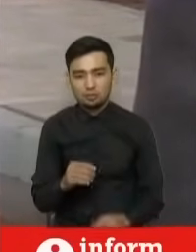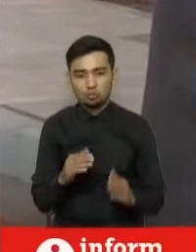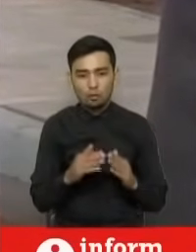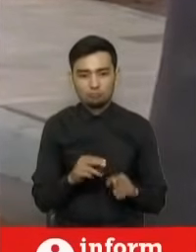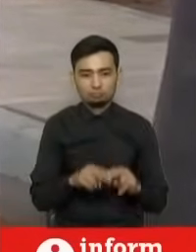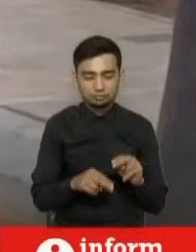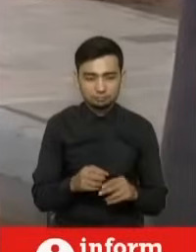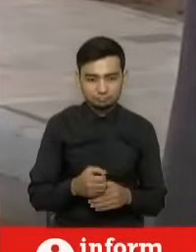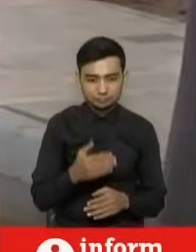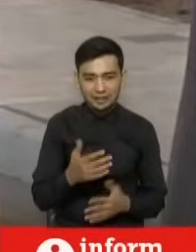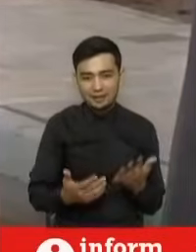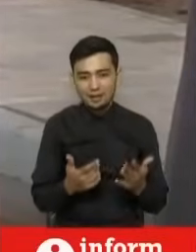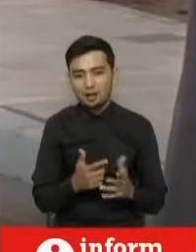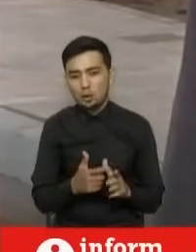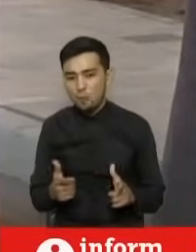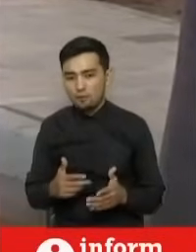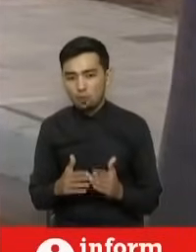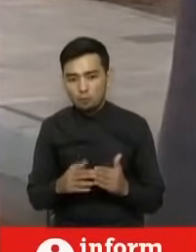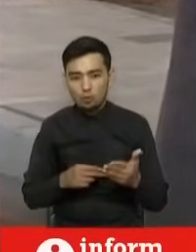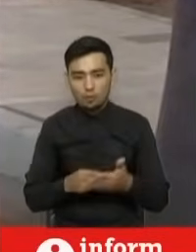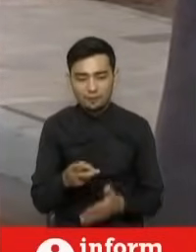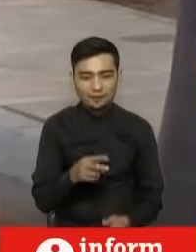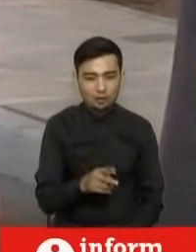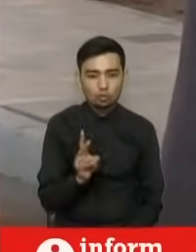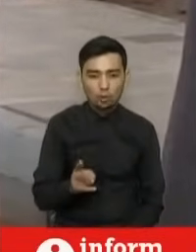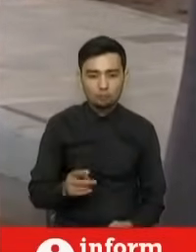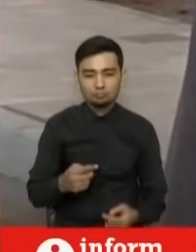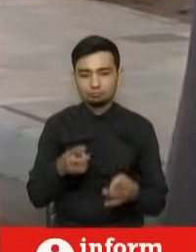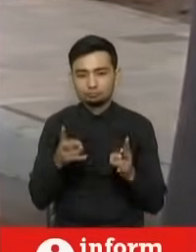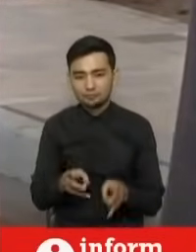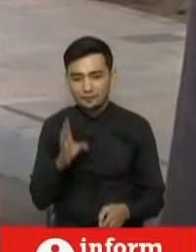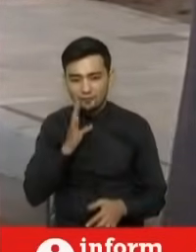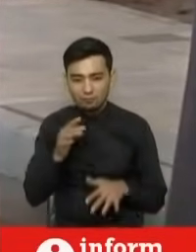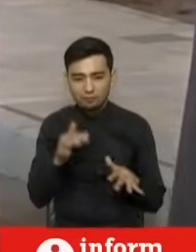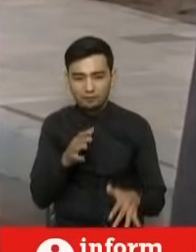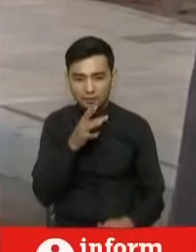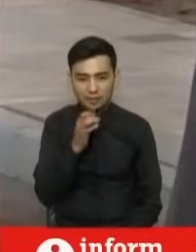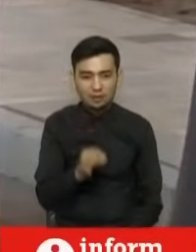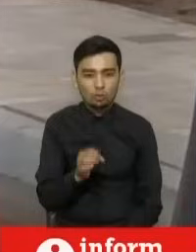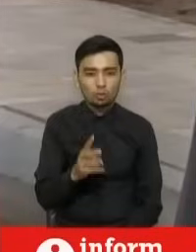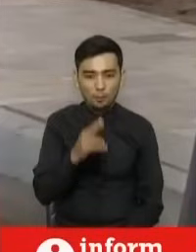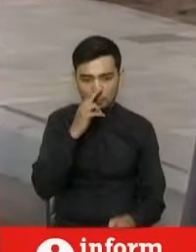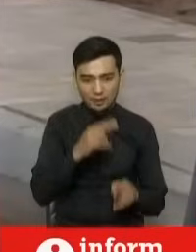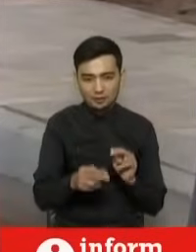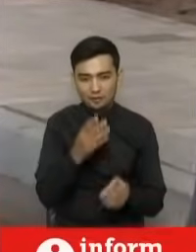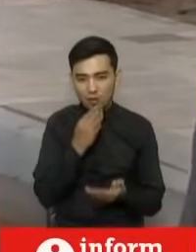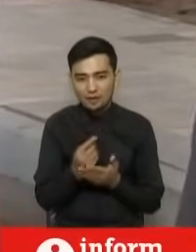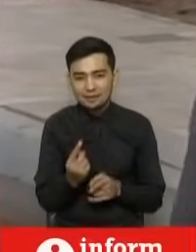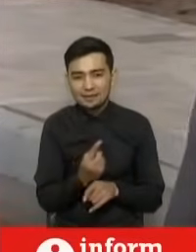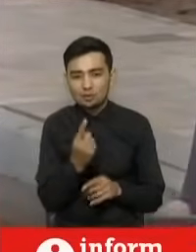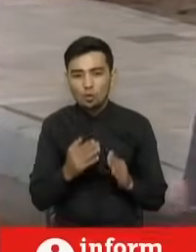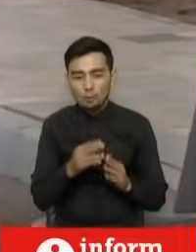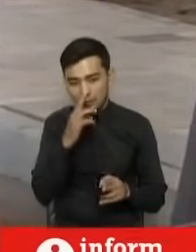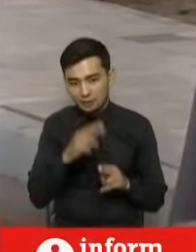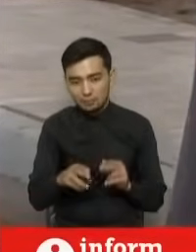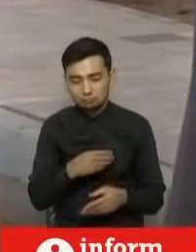или приобрести готовое жилье для тех, кто пострадал во время этих паводков, для тех, кто потерял свое единственное жилье. И